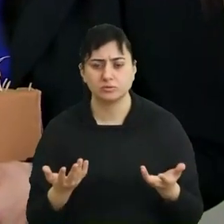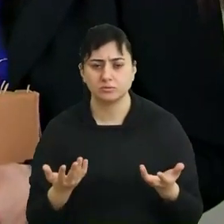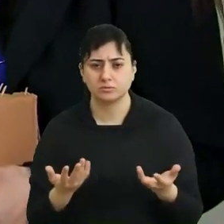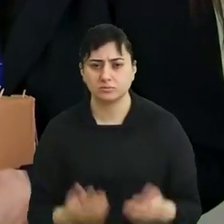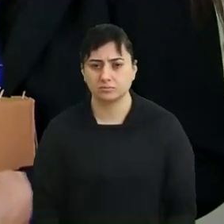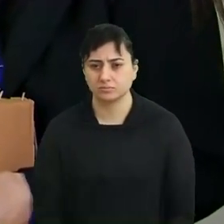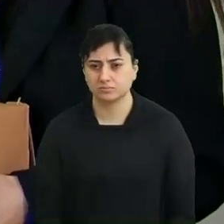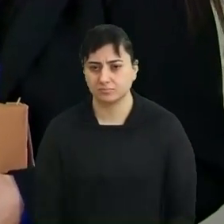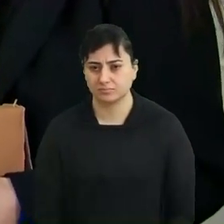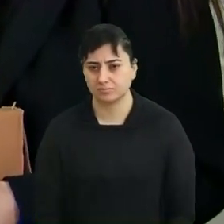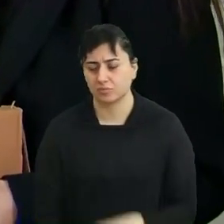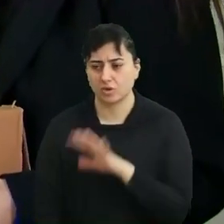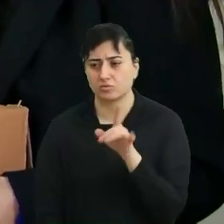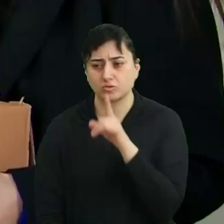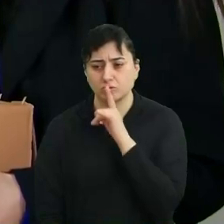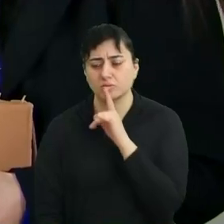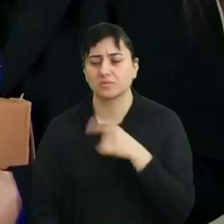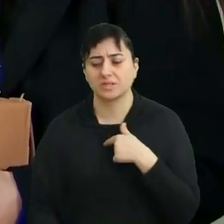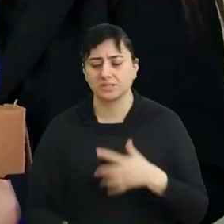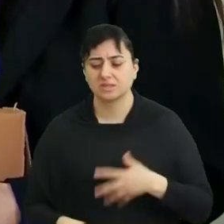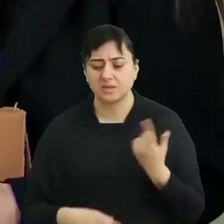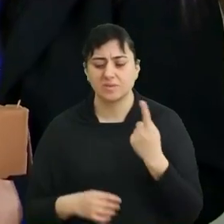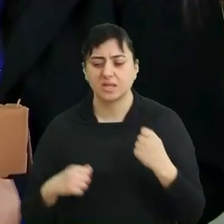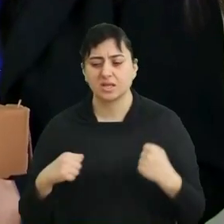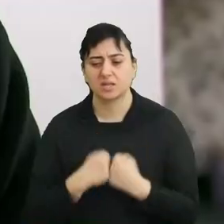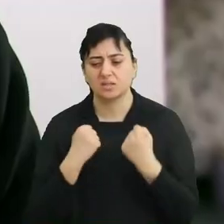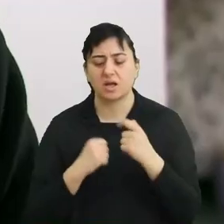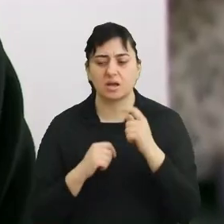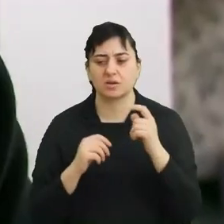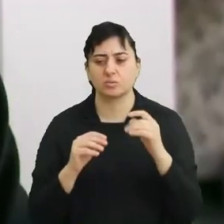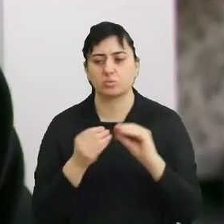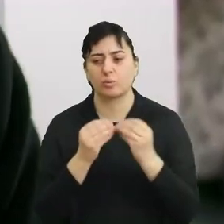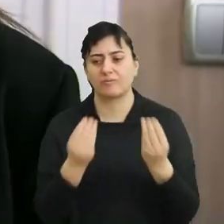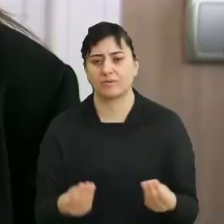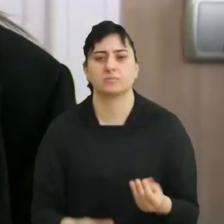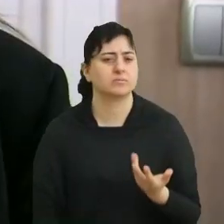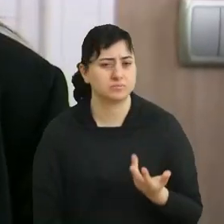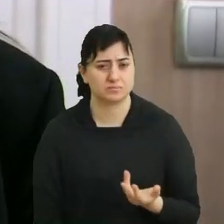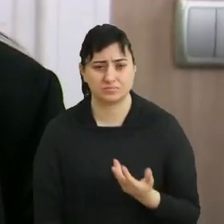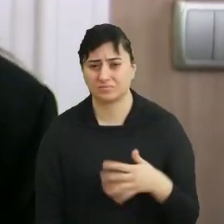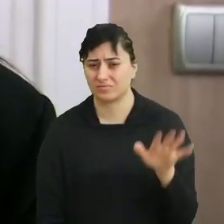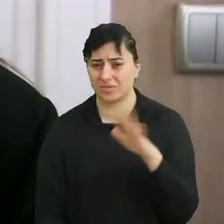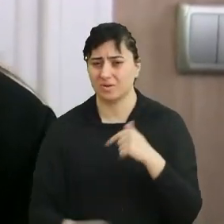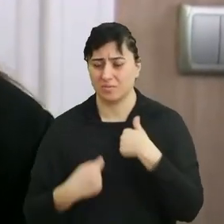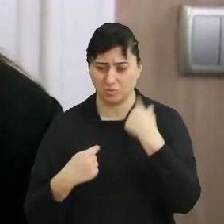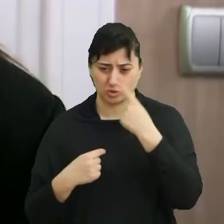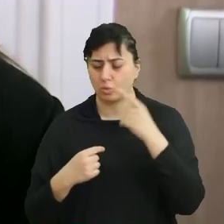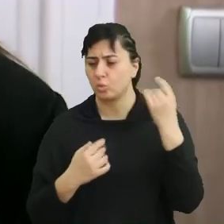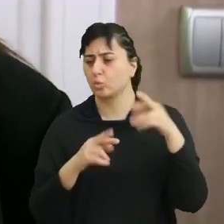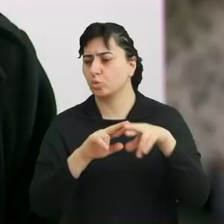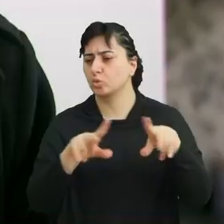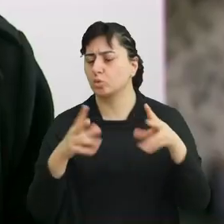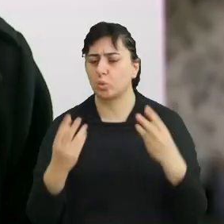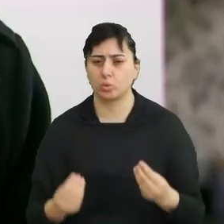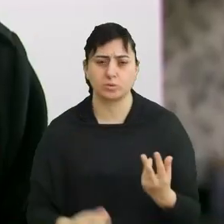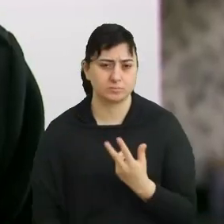millet, nerede herkes? Sus. İstemeden ben bir krize sebep oldum. Aşkım ne krizi ya? Ya insanlar benim yüzümden birbirlerine